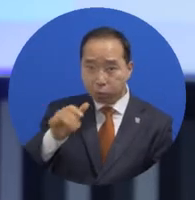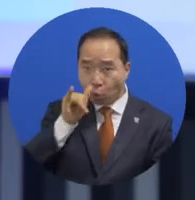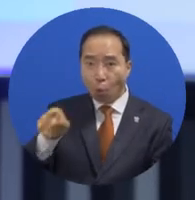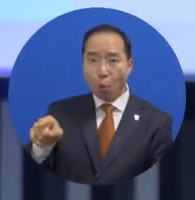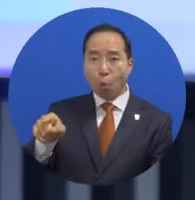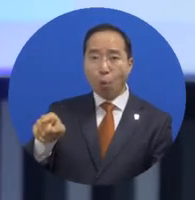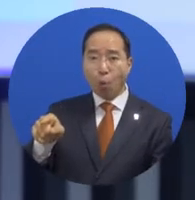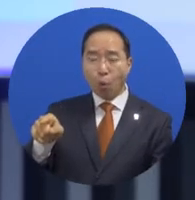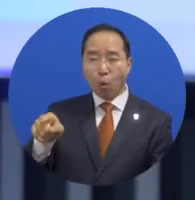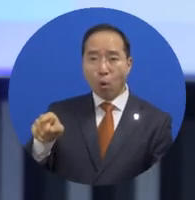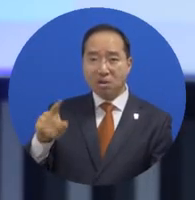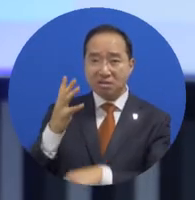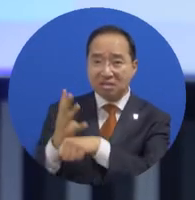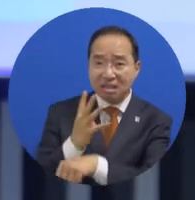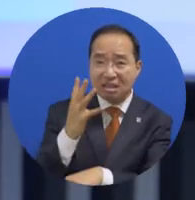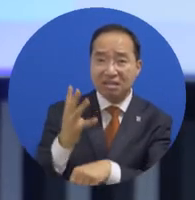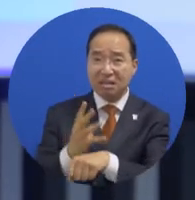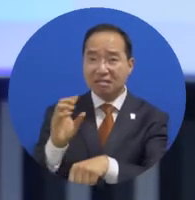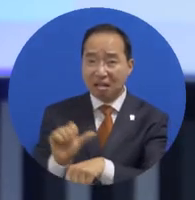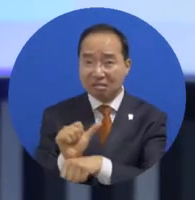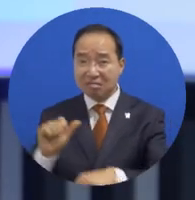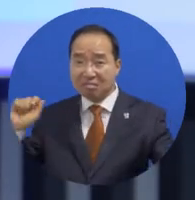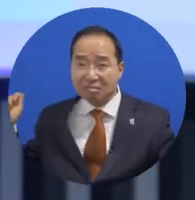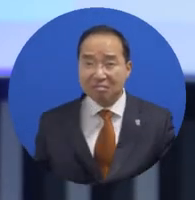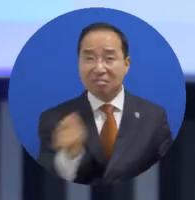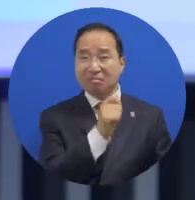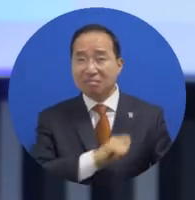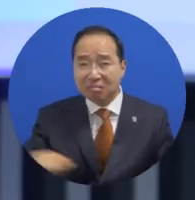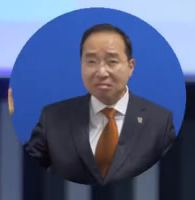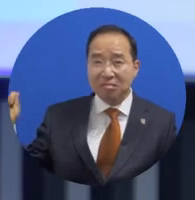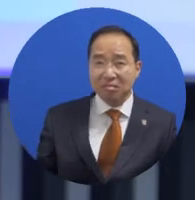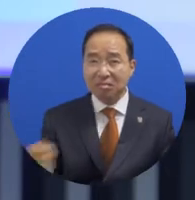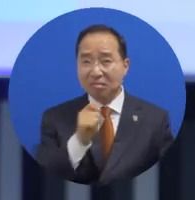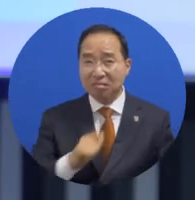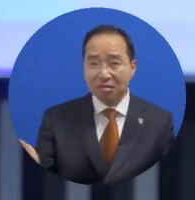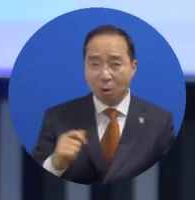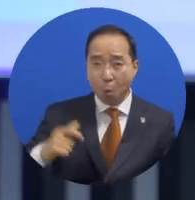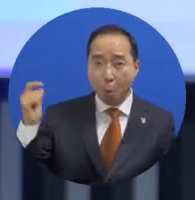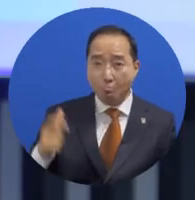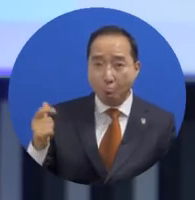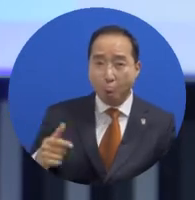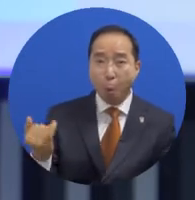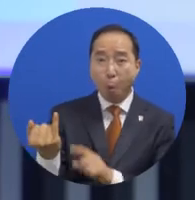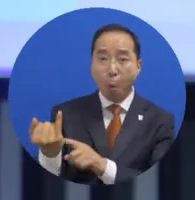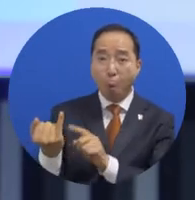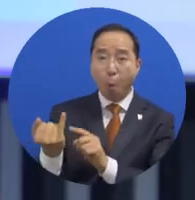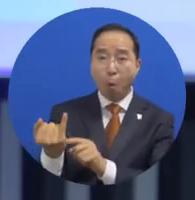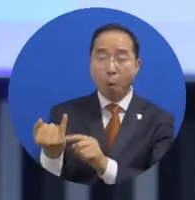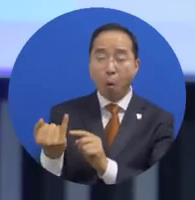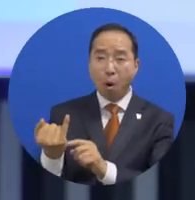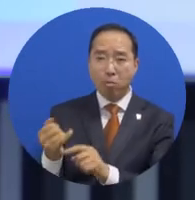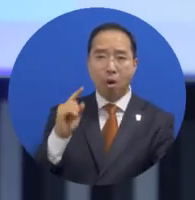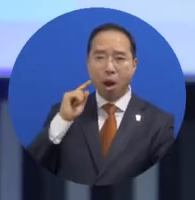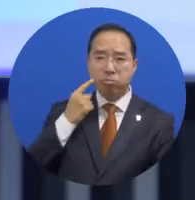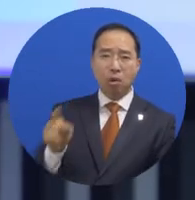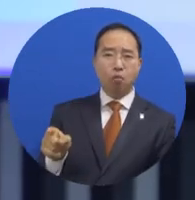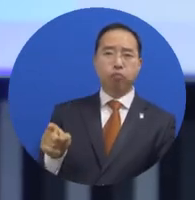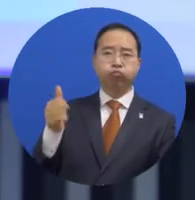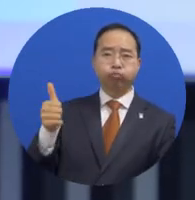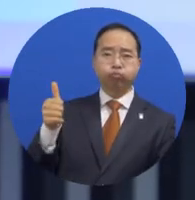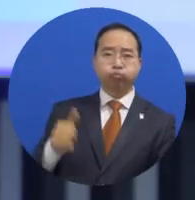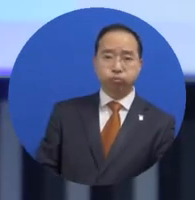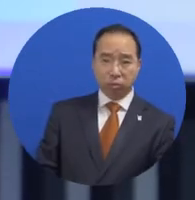강함이거든요. 저렇게 4시간, 5시간 테니스를 치면서 끄떡없는 강한 체력을 자랑하는 저런